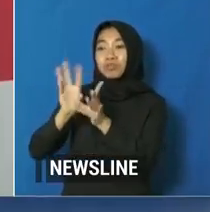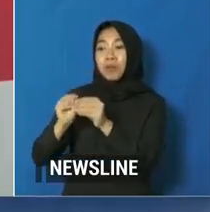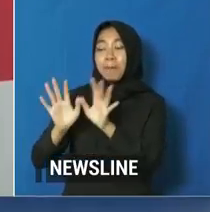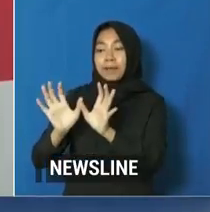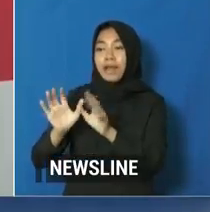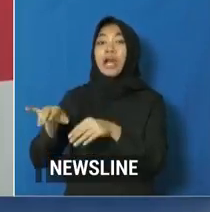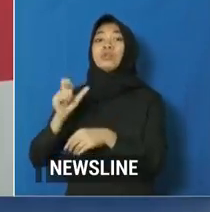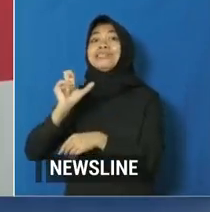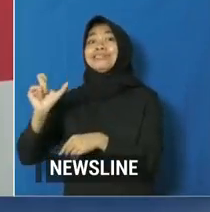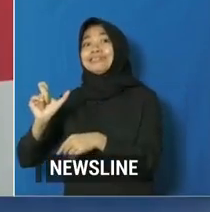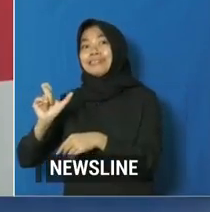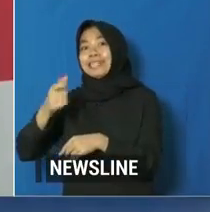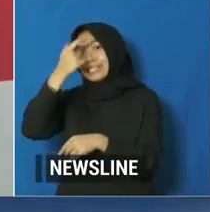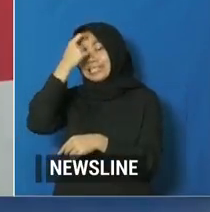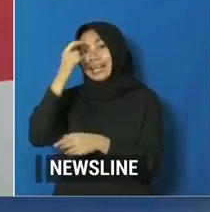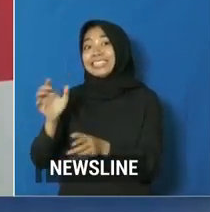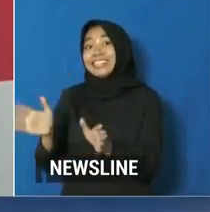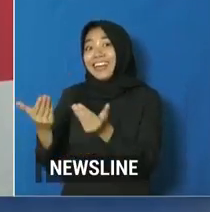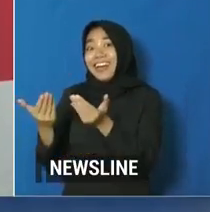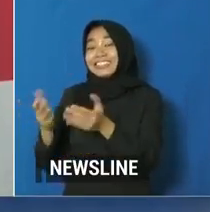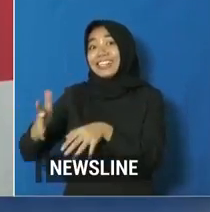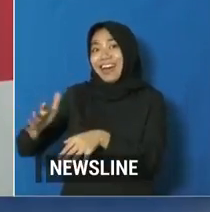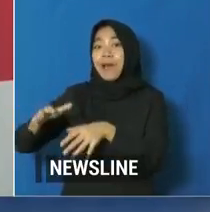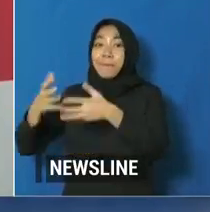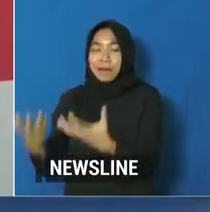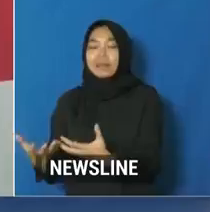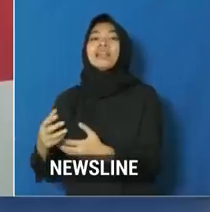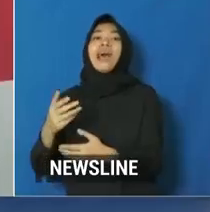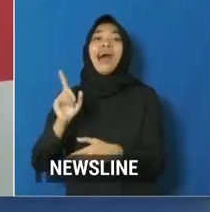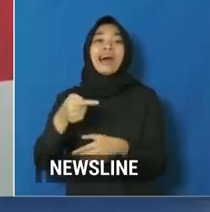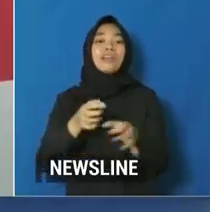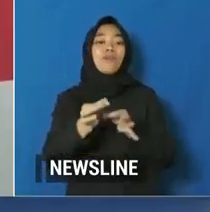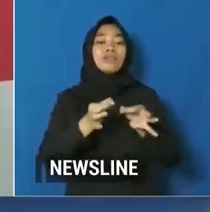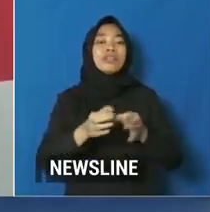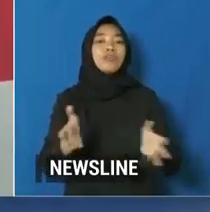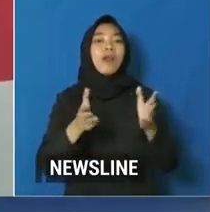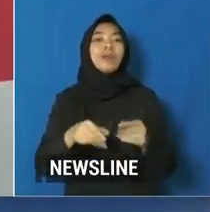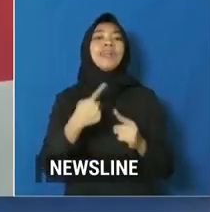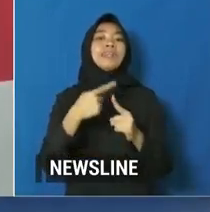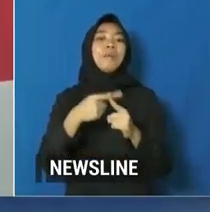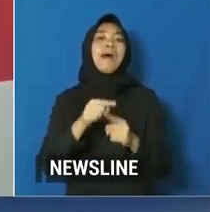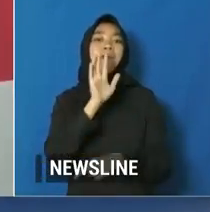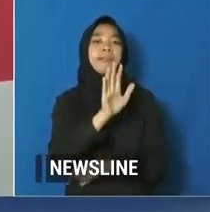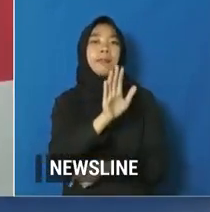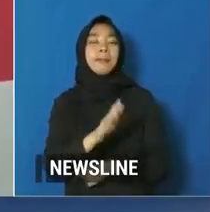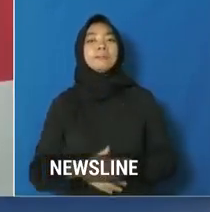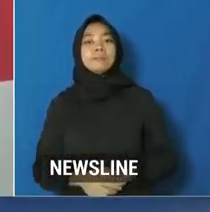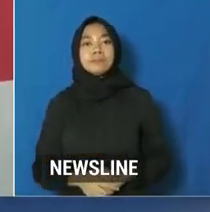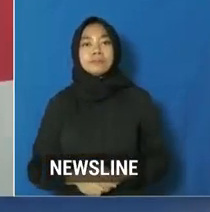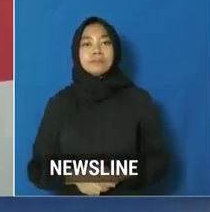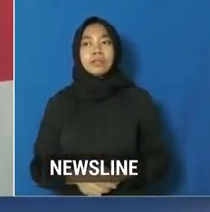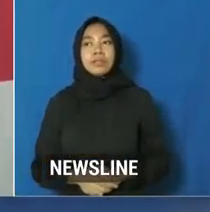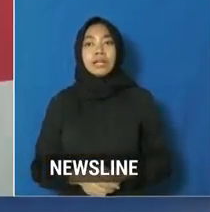sedang atau sakit berat. Ini beberapa langkah yang harus kita lakukan secara terus-menerus,